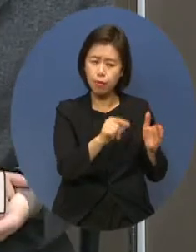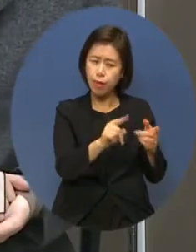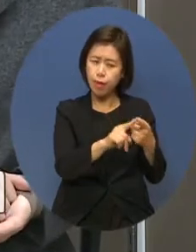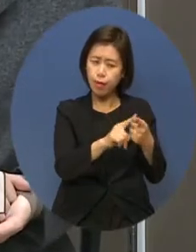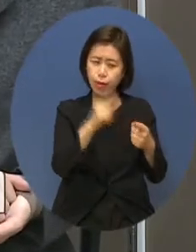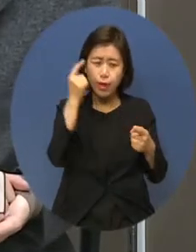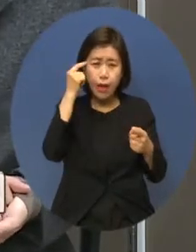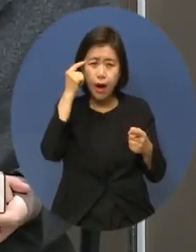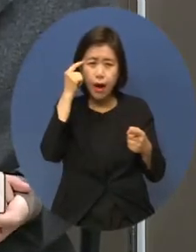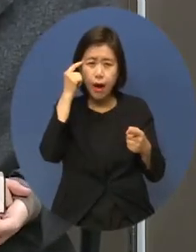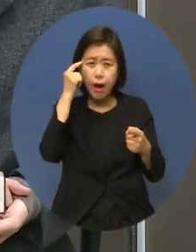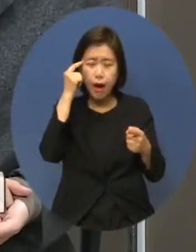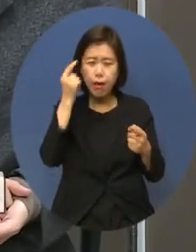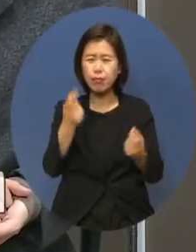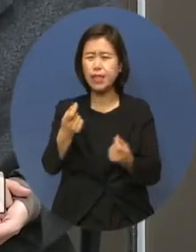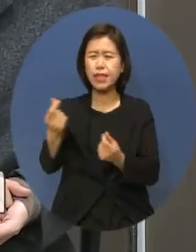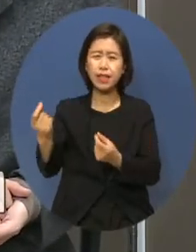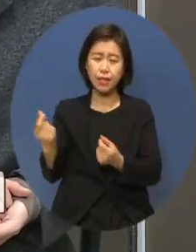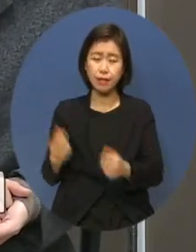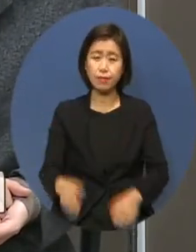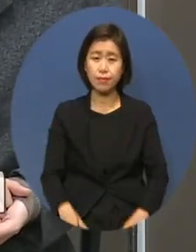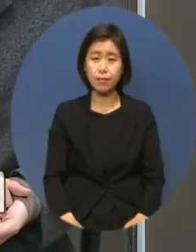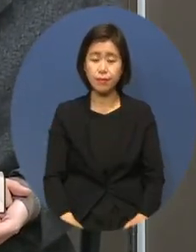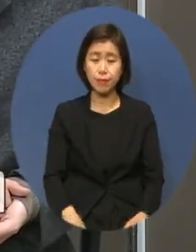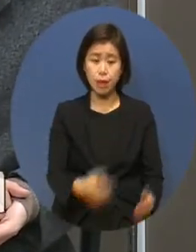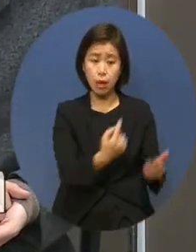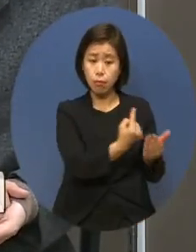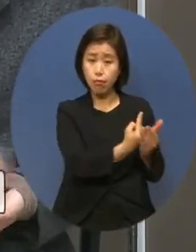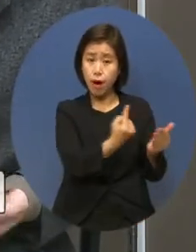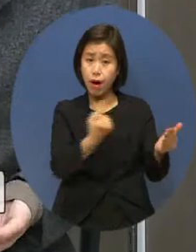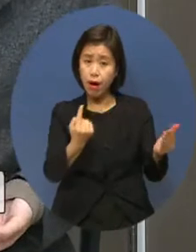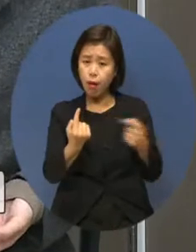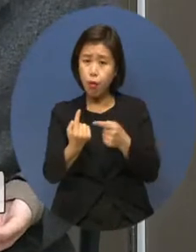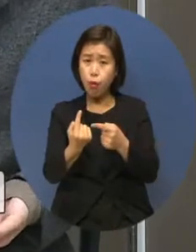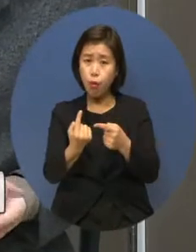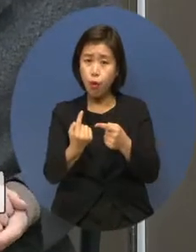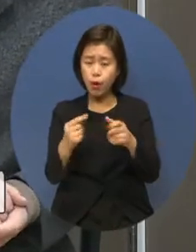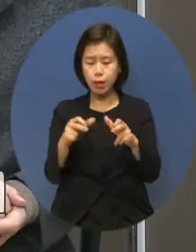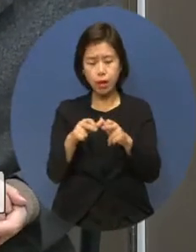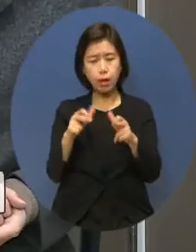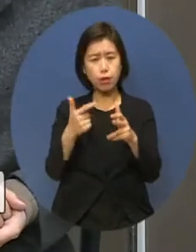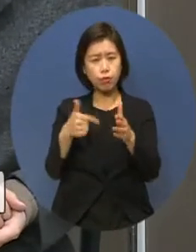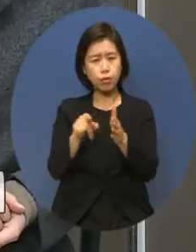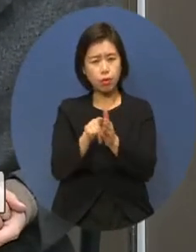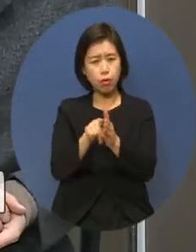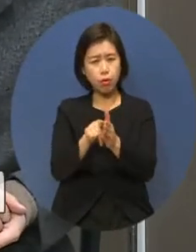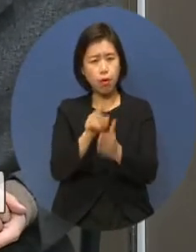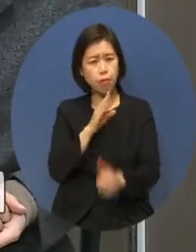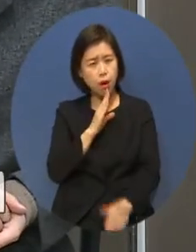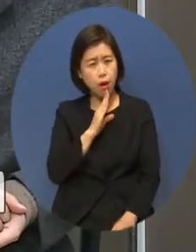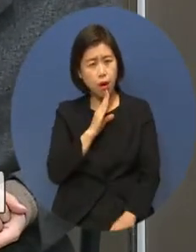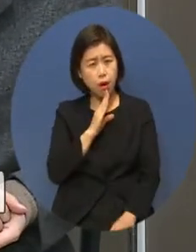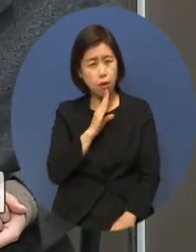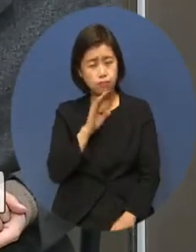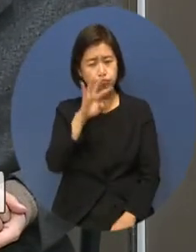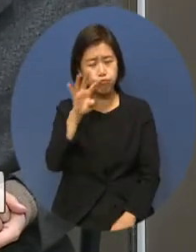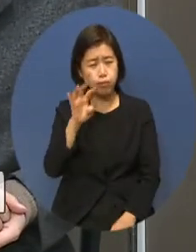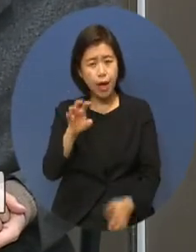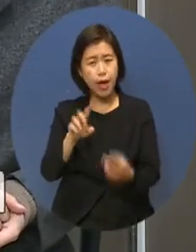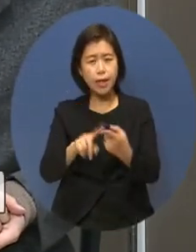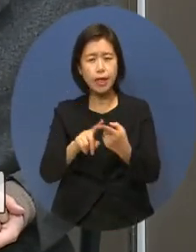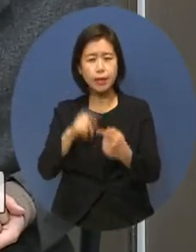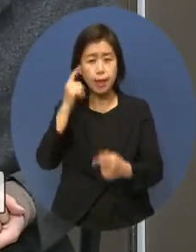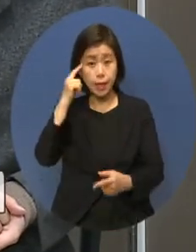이제 탈시설이라고 했을 때 이게 장애인을 위한 게 맞나? 처음에는 궁금해서 더 알아보게 됐었고 이제 직접